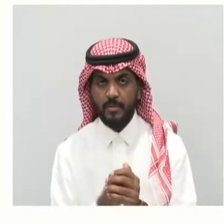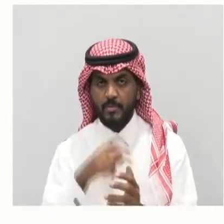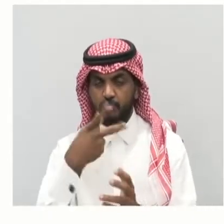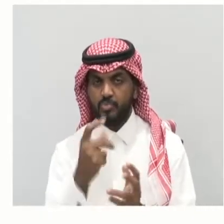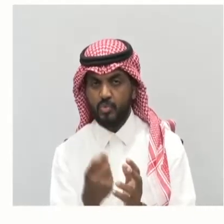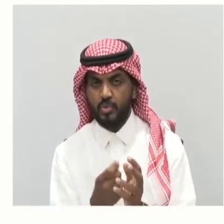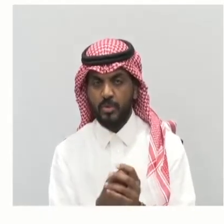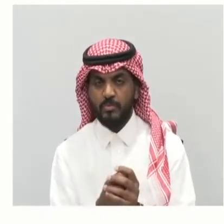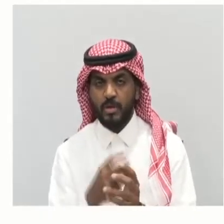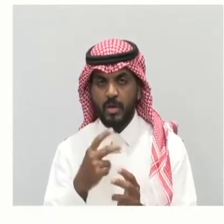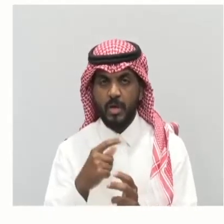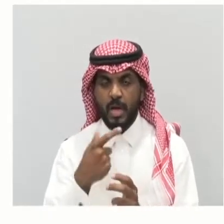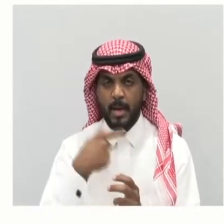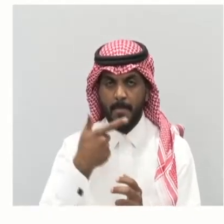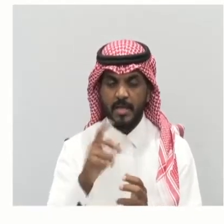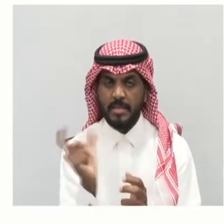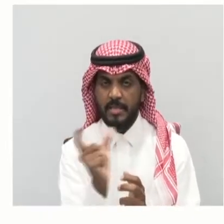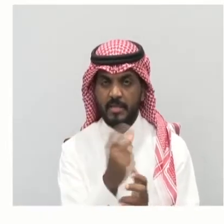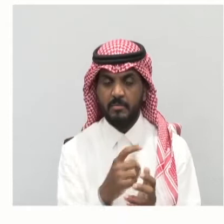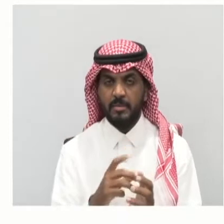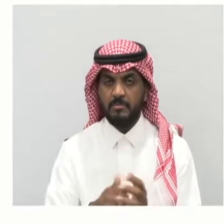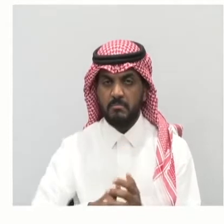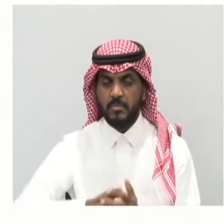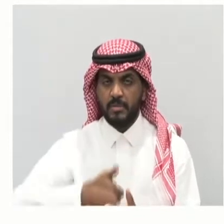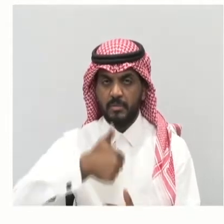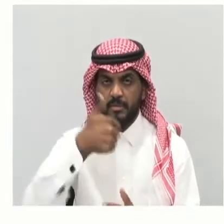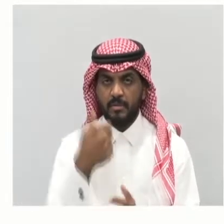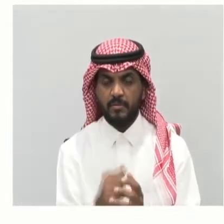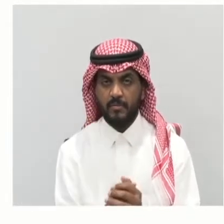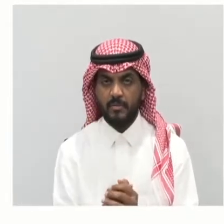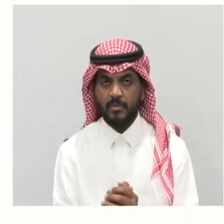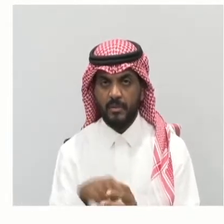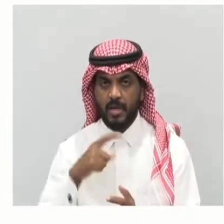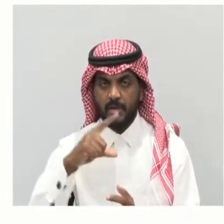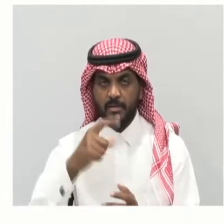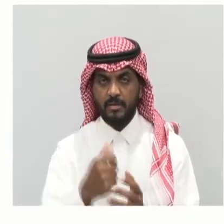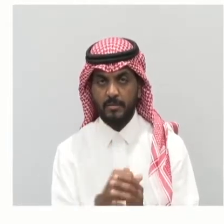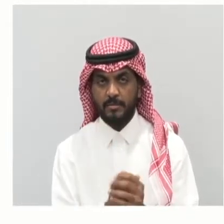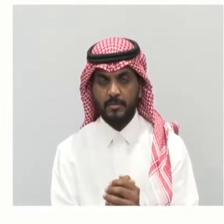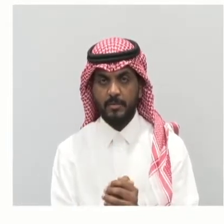قلمي وأبحث عن كلمات بها مد بالألف. هيا يا رائعين.